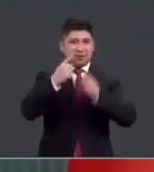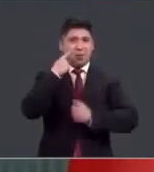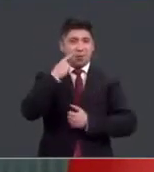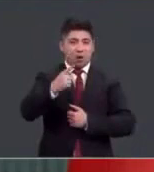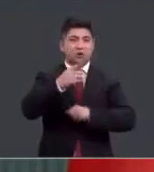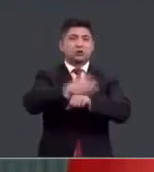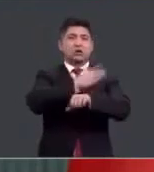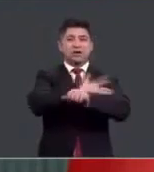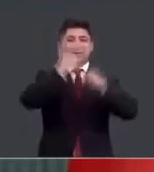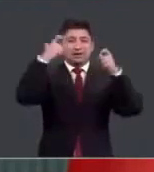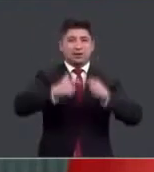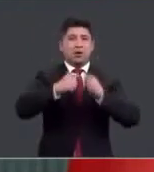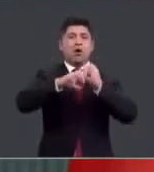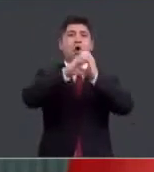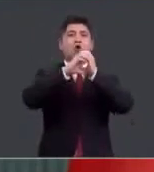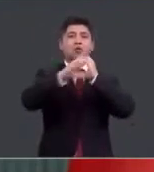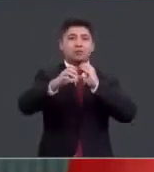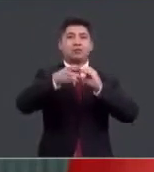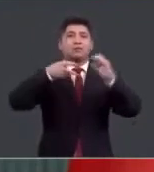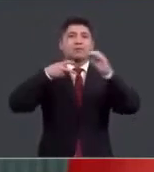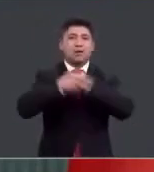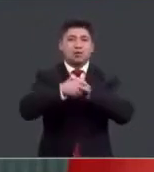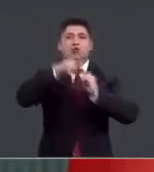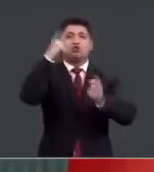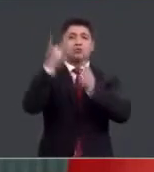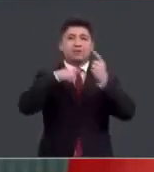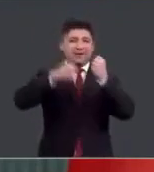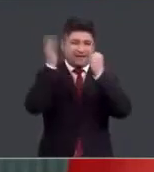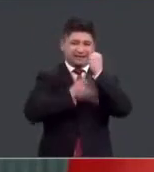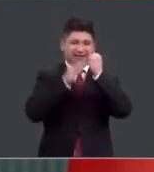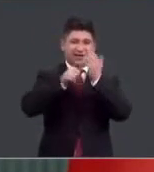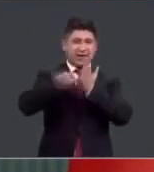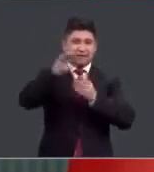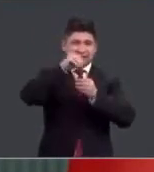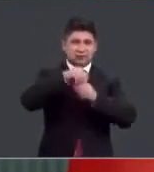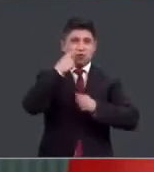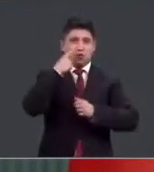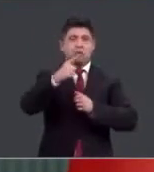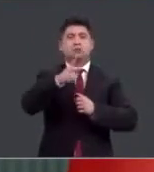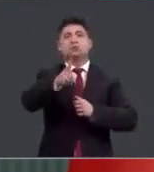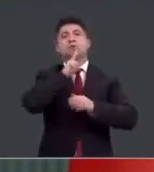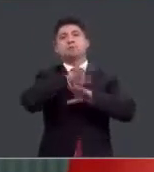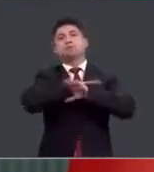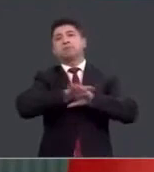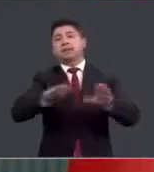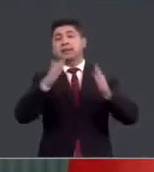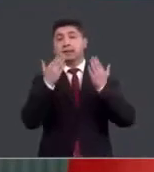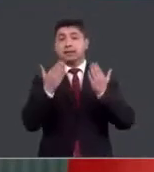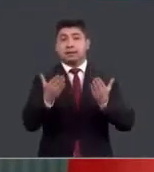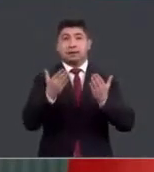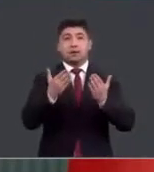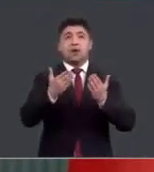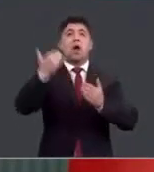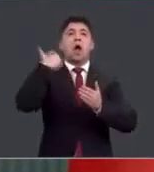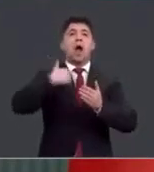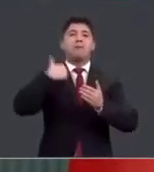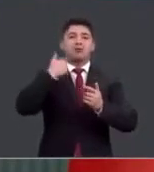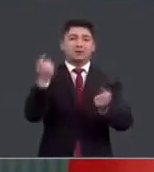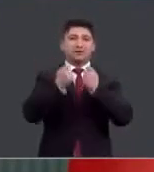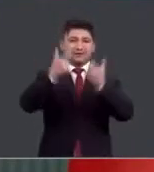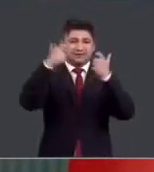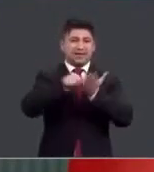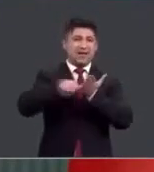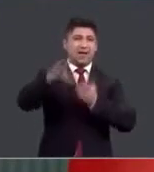şehir içi toplu taşıma araçlarındaki sınırlamalar sona eriyor Kamu Kurum ve